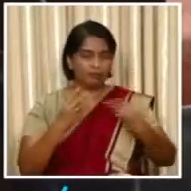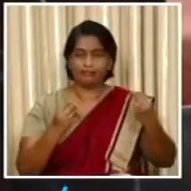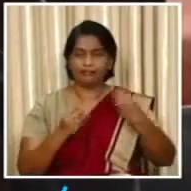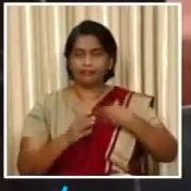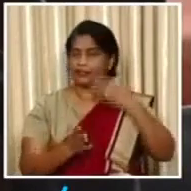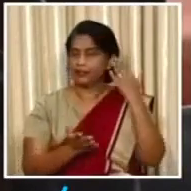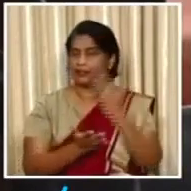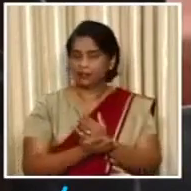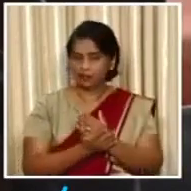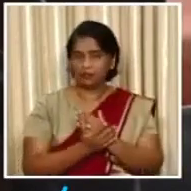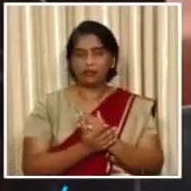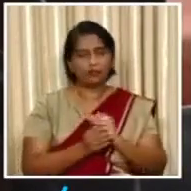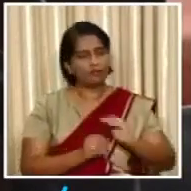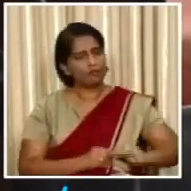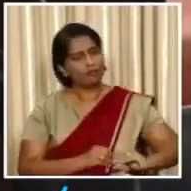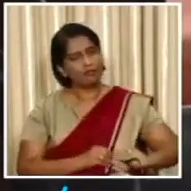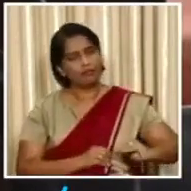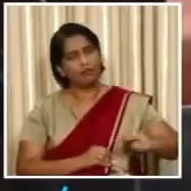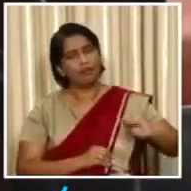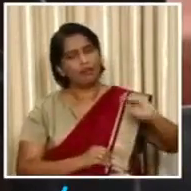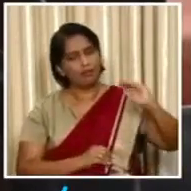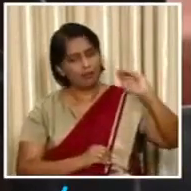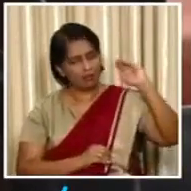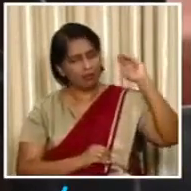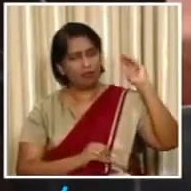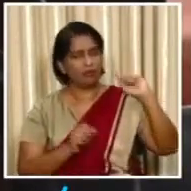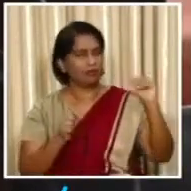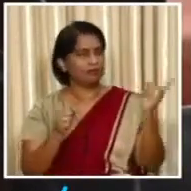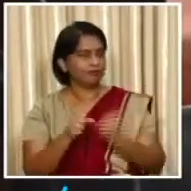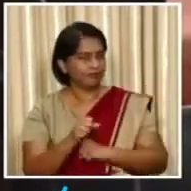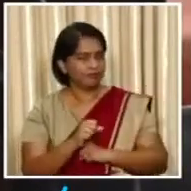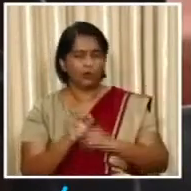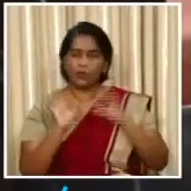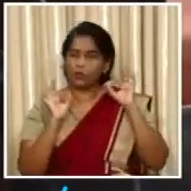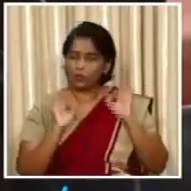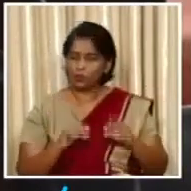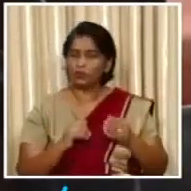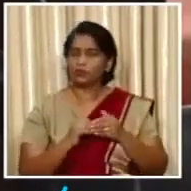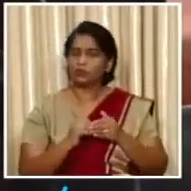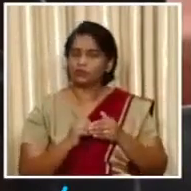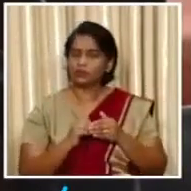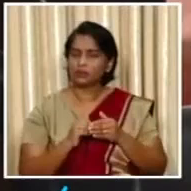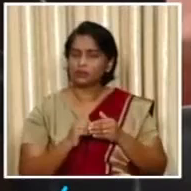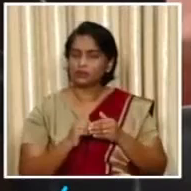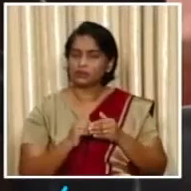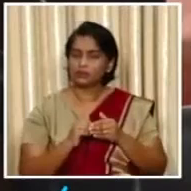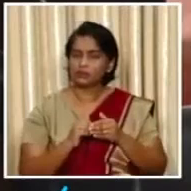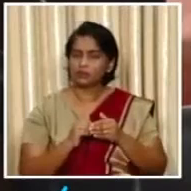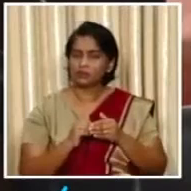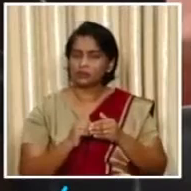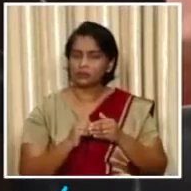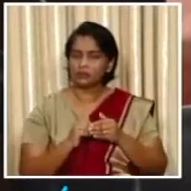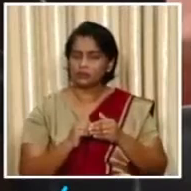சிறுவயதில் தற்கொலைகளுக்கு செல்லாமல் மனநிலையை வலுப்படுத்த வேண்டும்